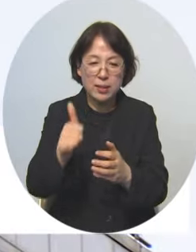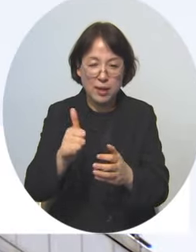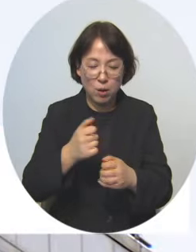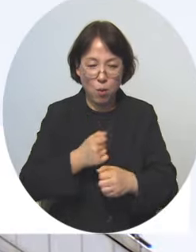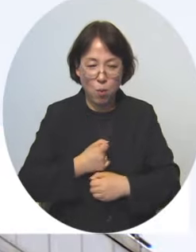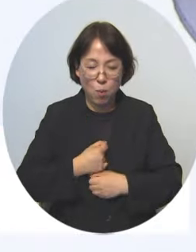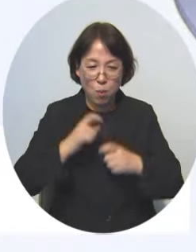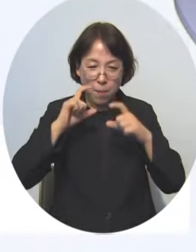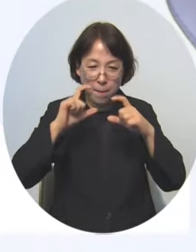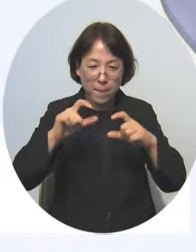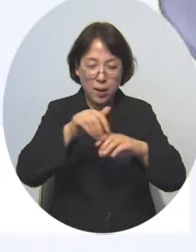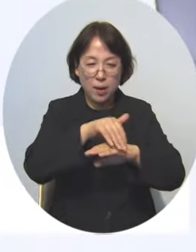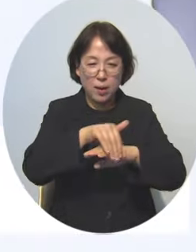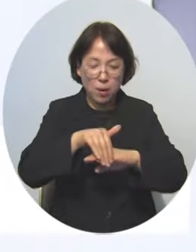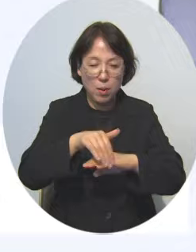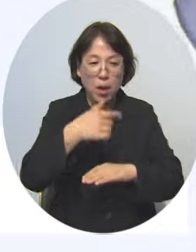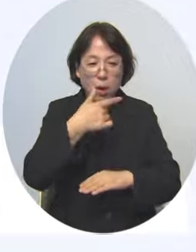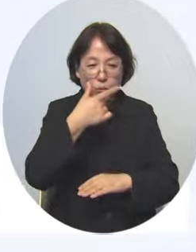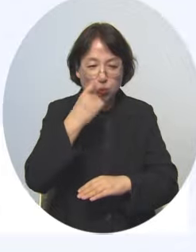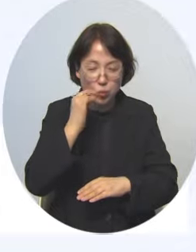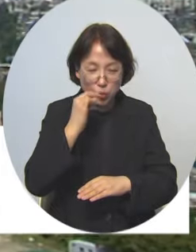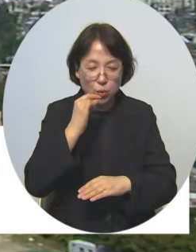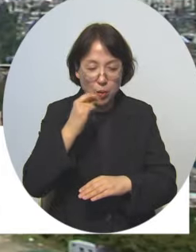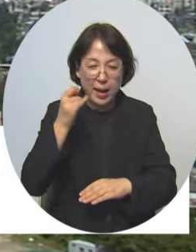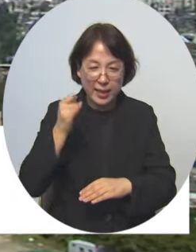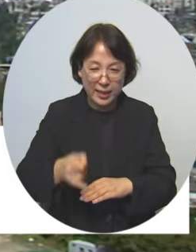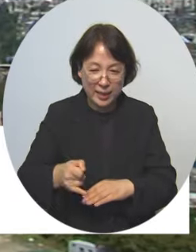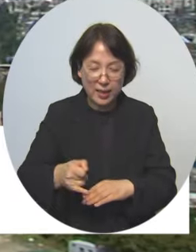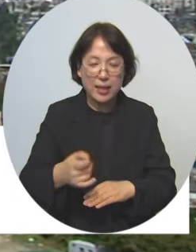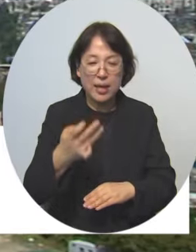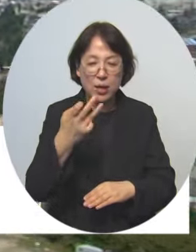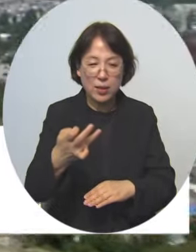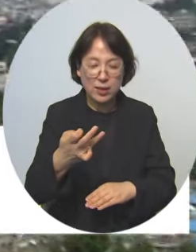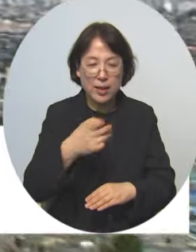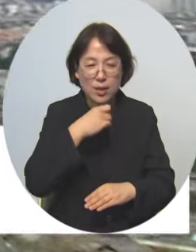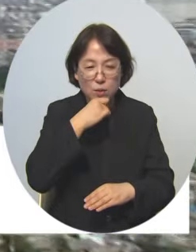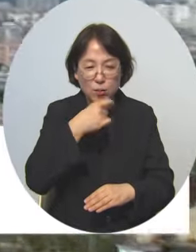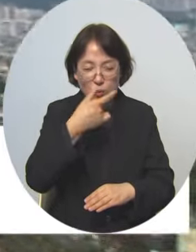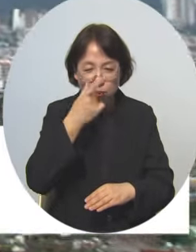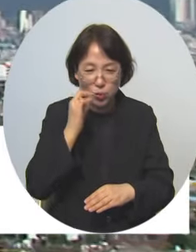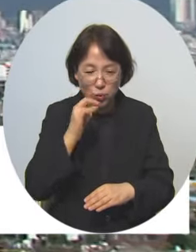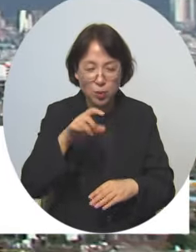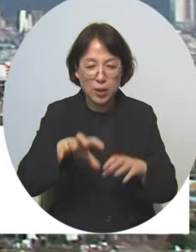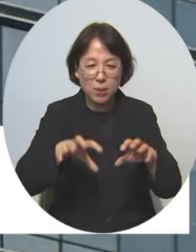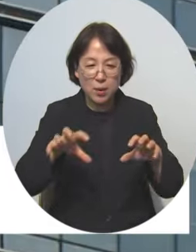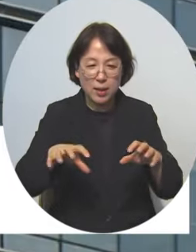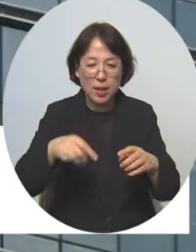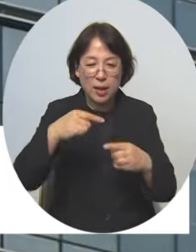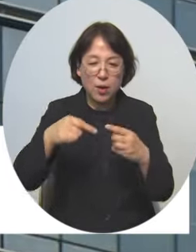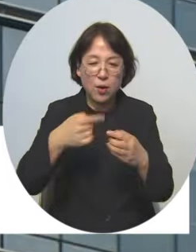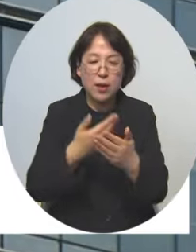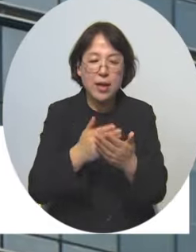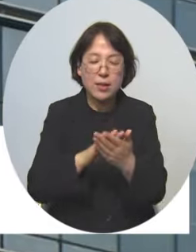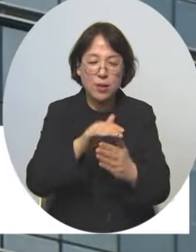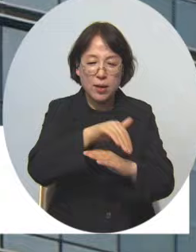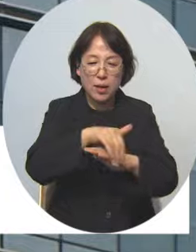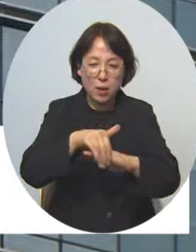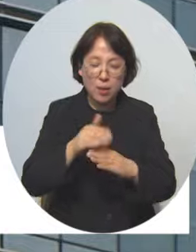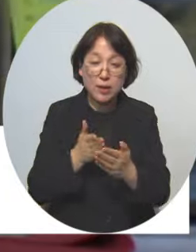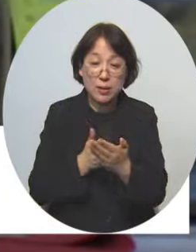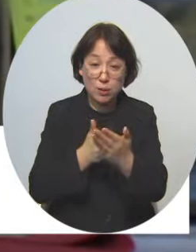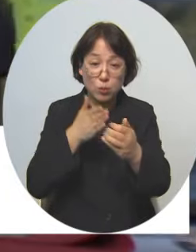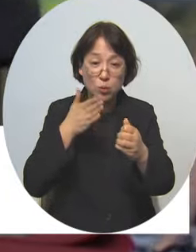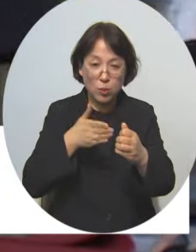했습니다. 또 미흡 이하 등급을 받은 13개 실적 부진 기관에는 경영 개선 계획 제출을 요구하고 경영